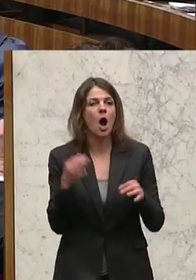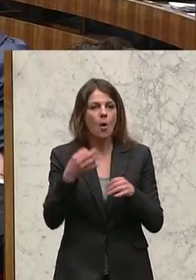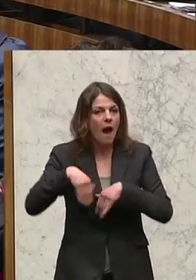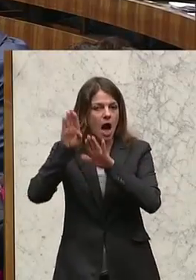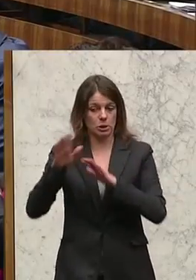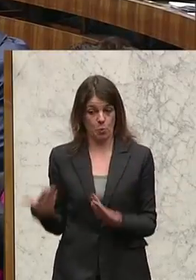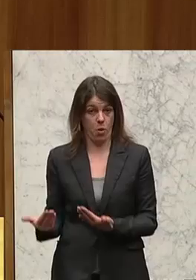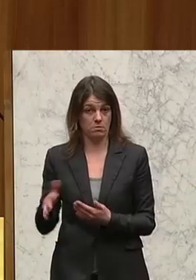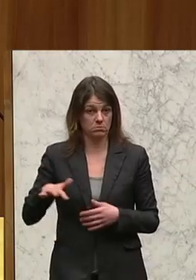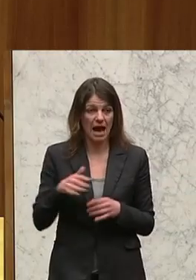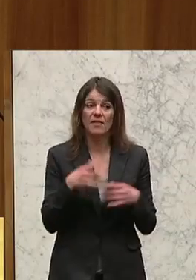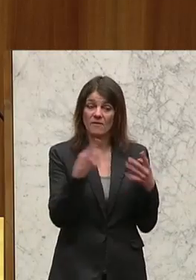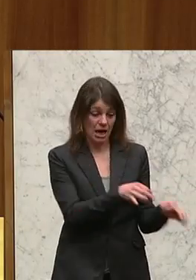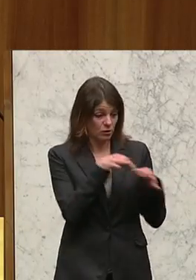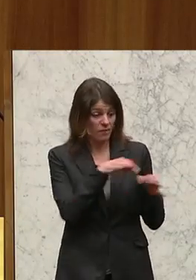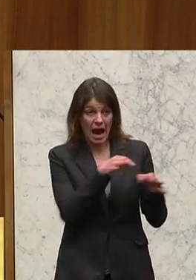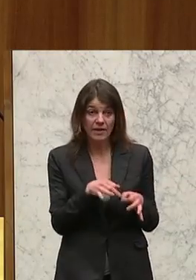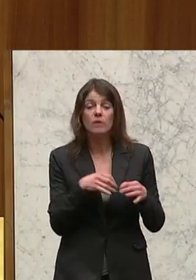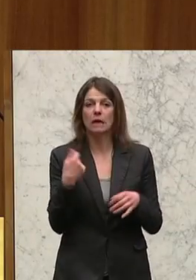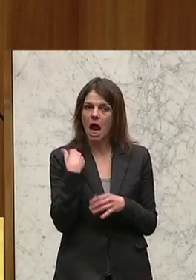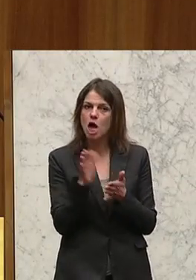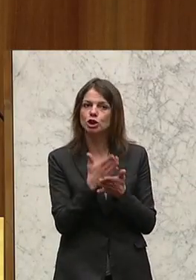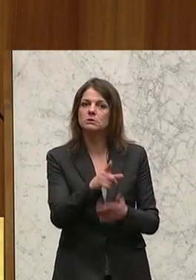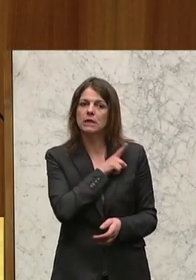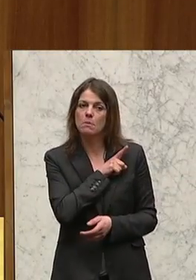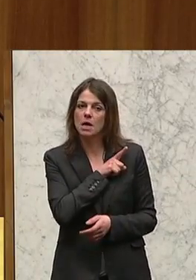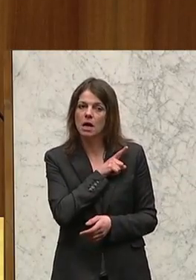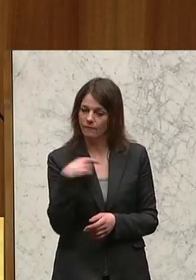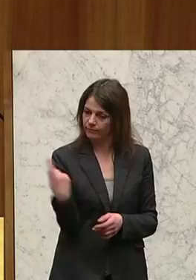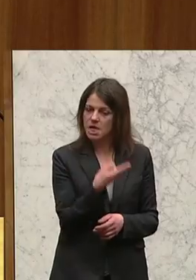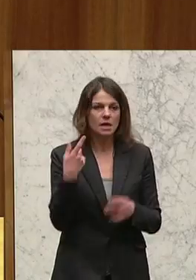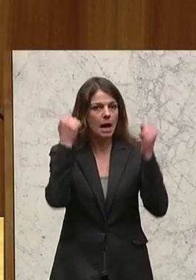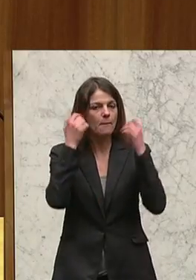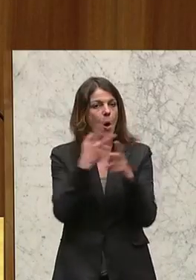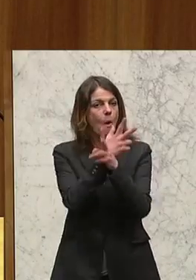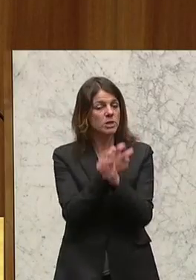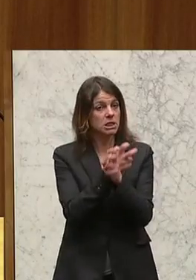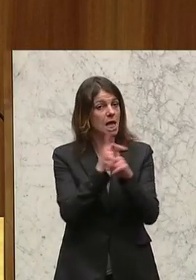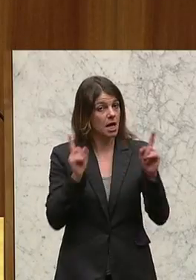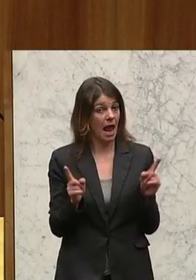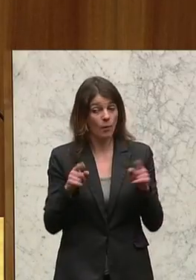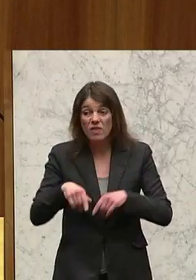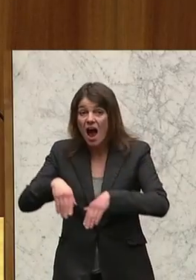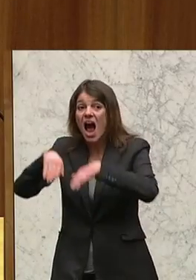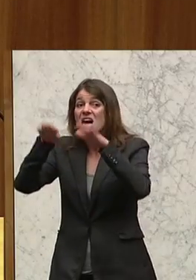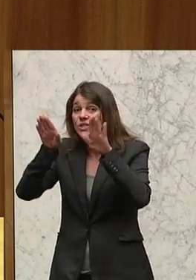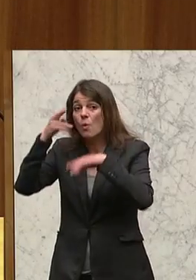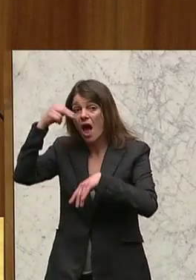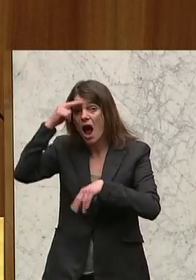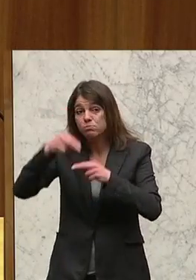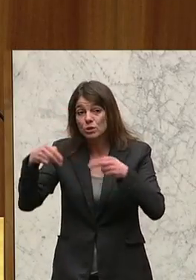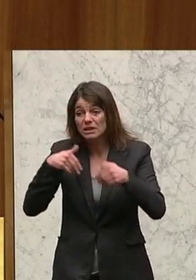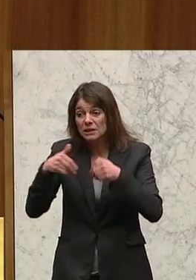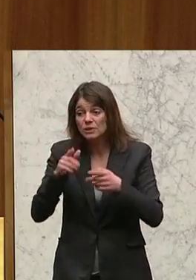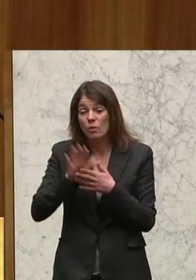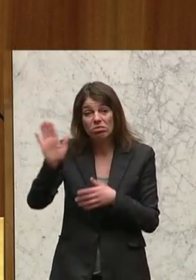Land zuwandert, Herr Bundesminister, das entscheiden alleine wir. Das entscheidet die Republik Österreich. Und Asyl, Herr Bundesminister, und Ihre